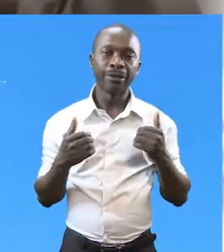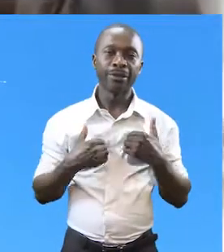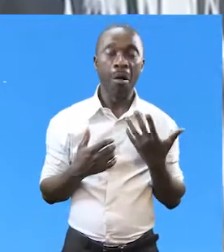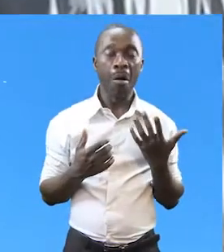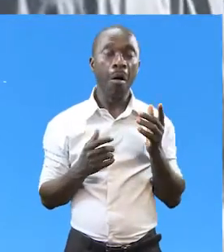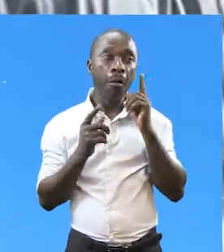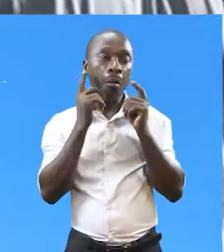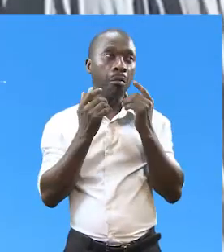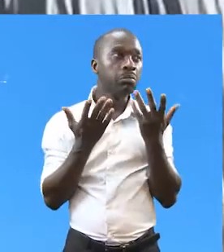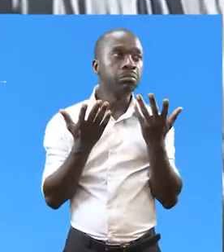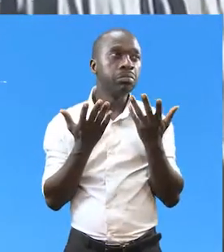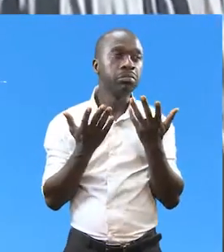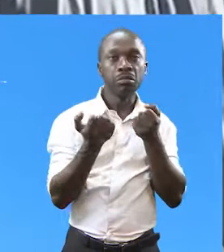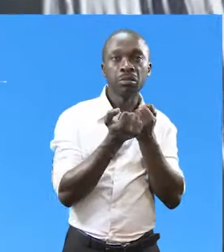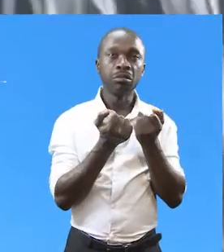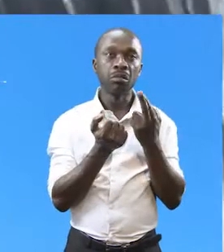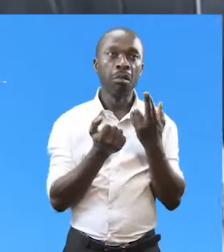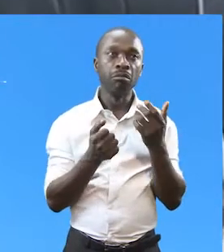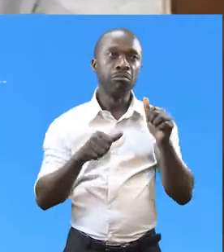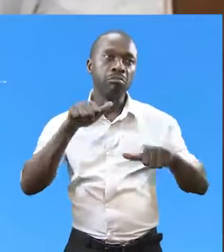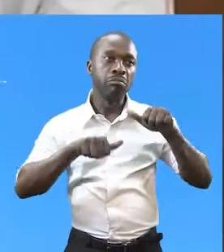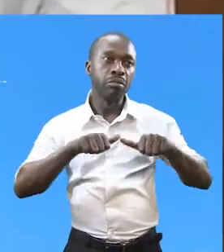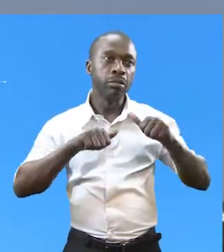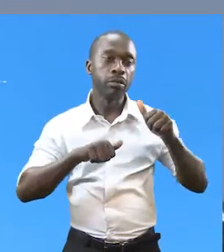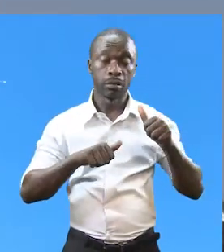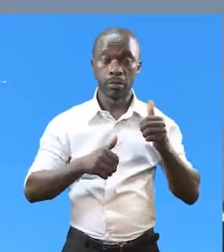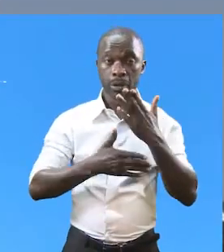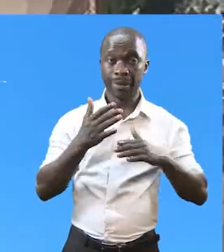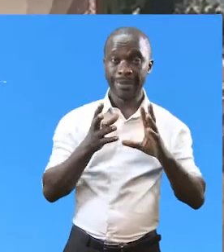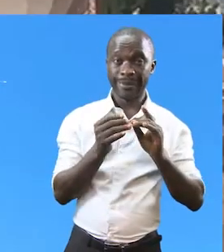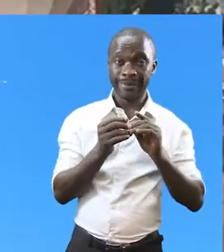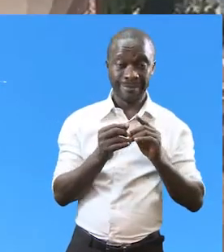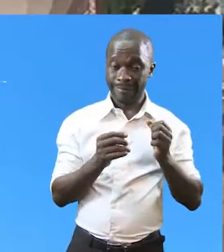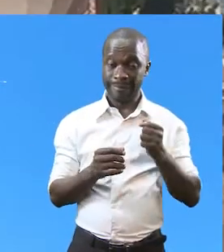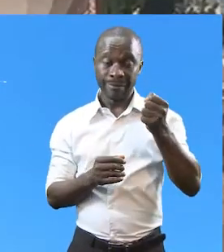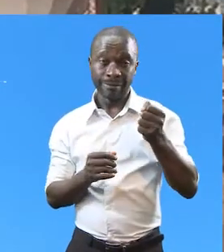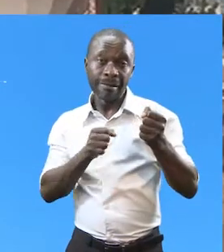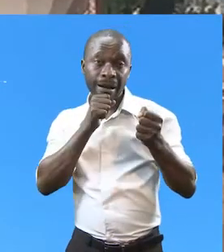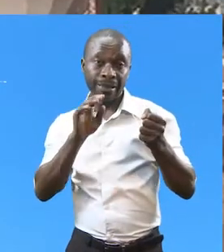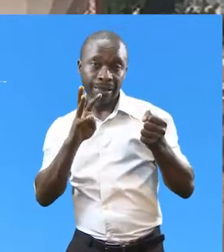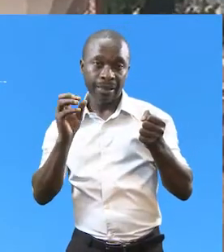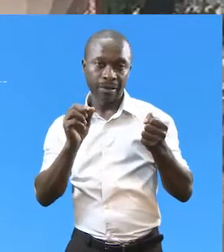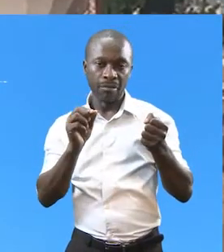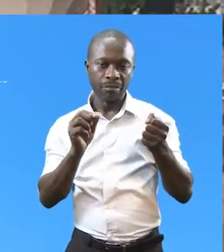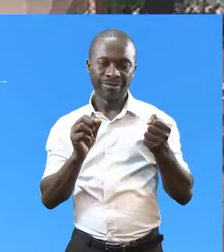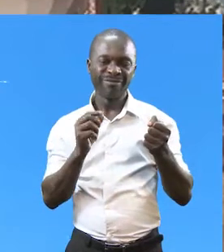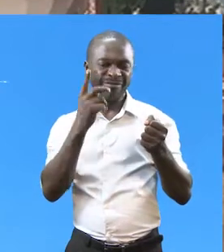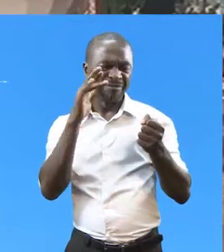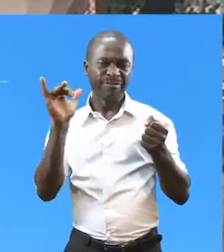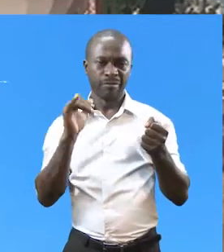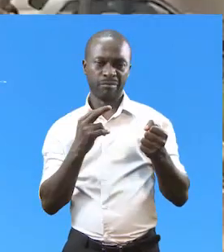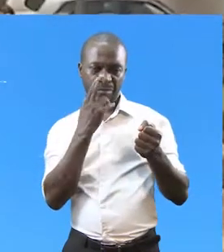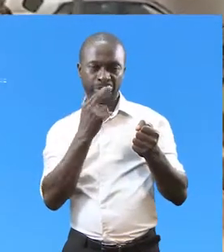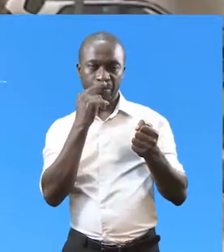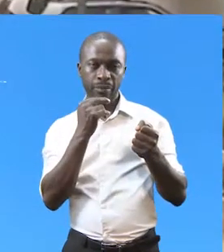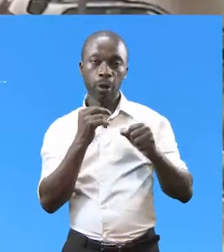internautes. Certains considèrent ces différentes candidatures comme de l'amusement, une distraction de ces jeunes qui veulent tout simplement faire parler d'eux